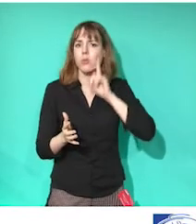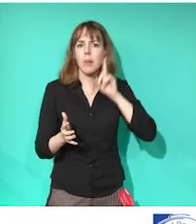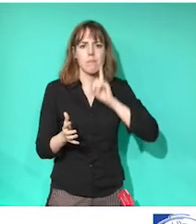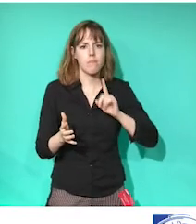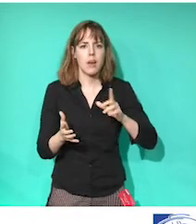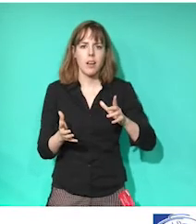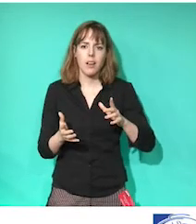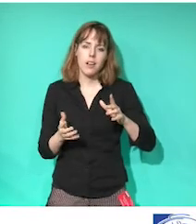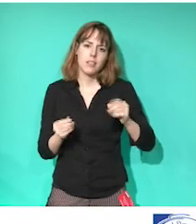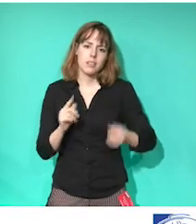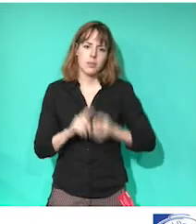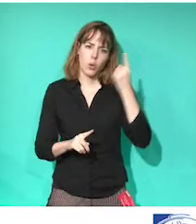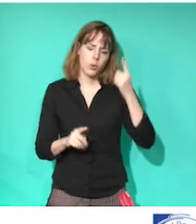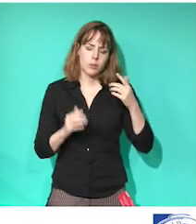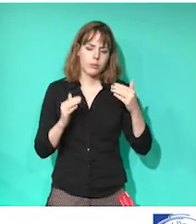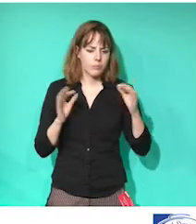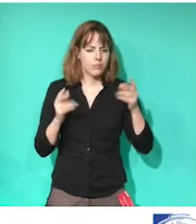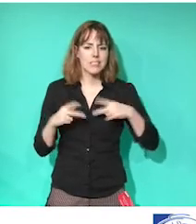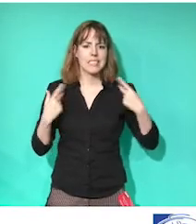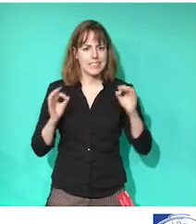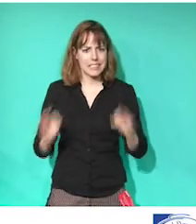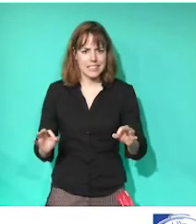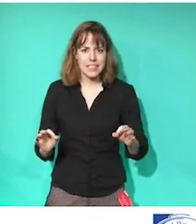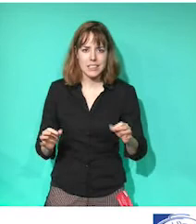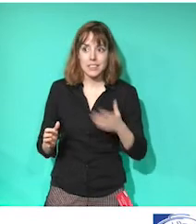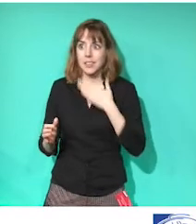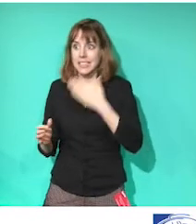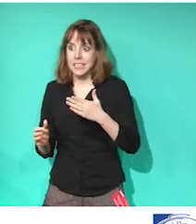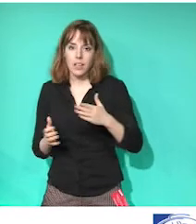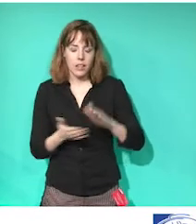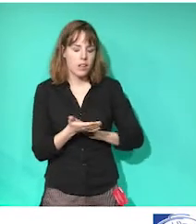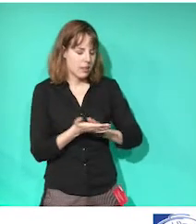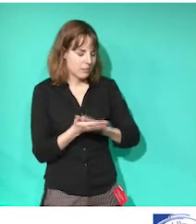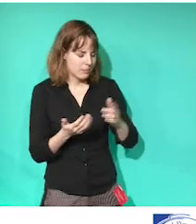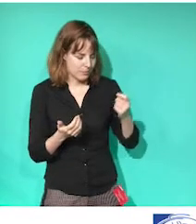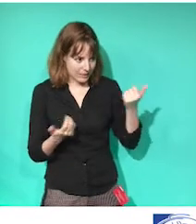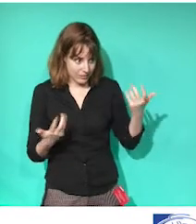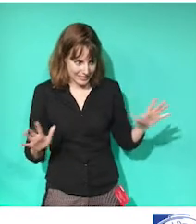vivre le serment de Paris. Et merci nous appelons beaucoup. Juste ces dernières choses, je te promets,